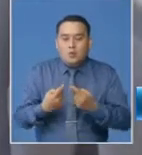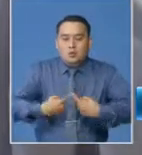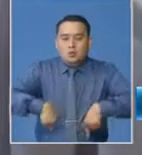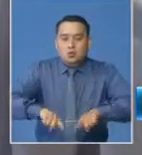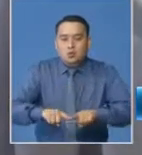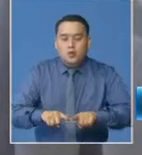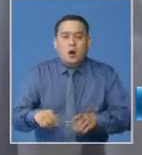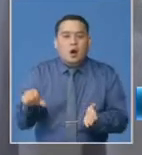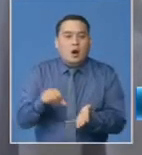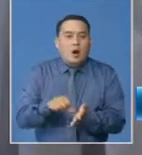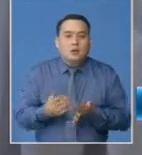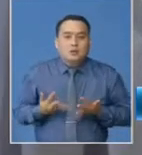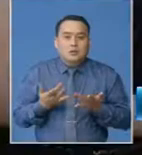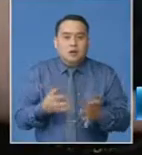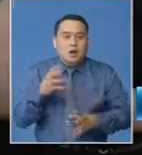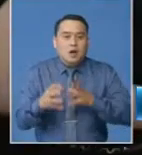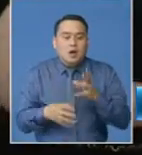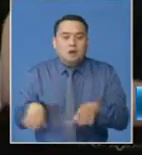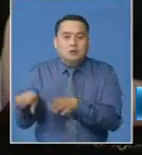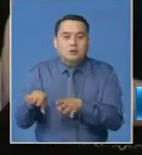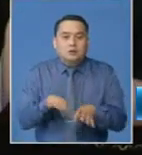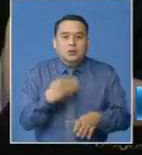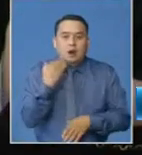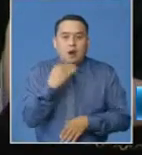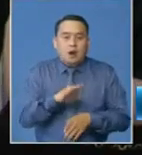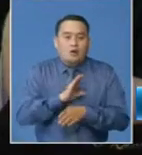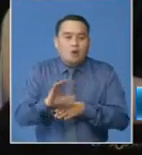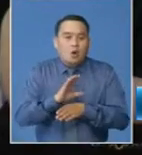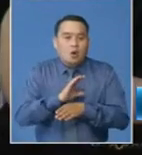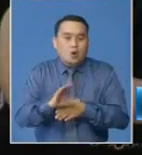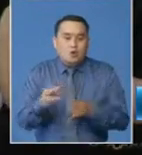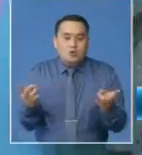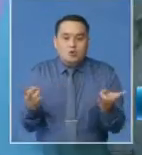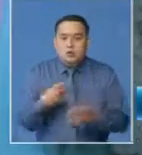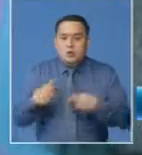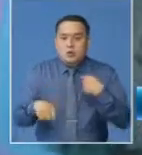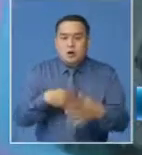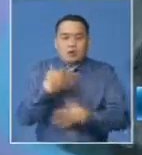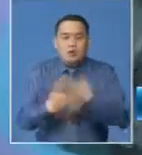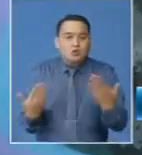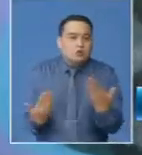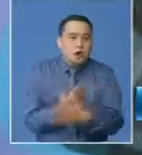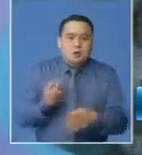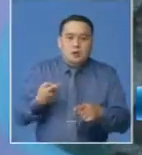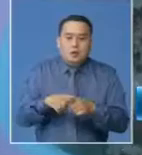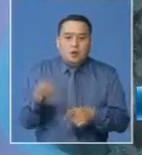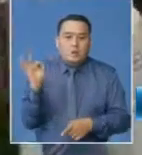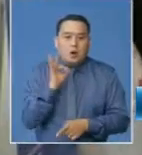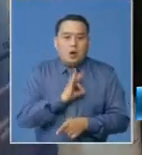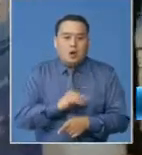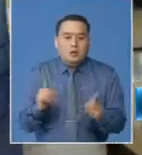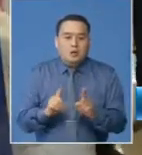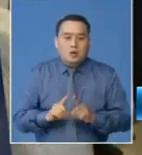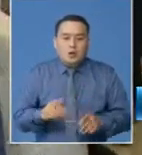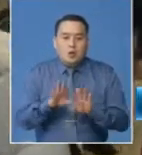отыр. Қатысушыларға қойылатын талап халықаралық стандарттарға сай сапалы өнім шығару, сондай-ақ тауар өңдеу ісінде жаңа технологияларды пайдалану. Сондай